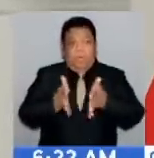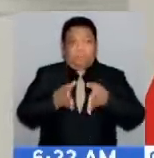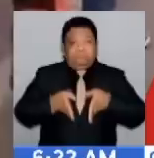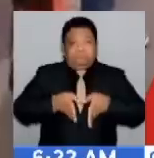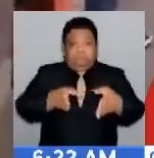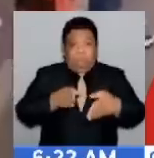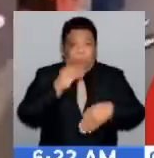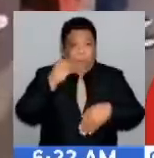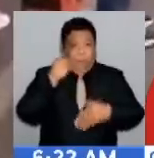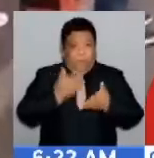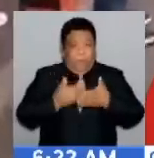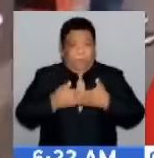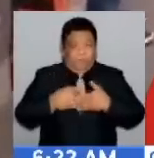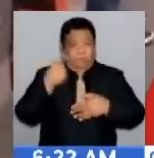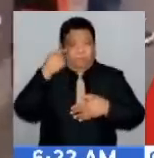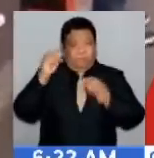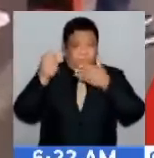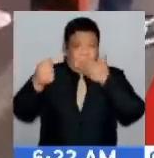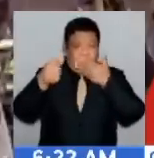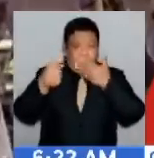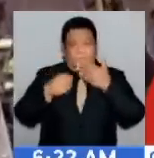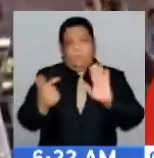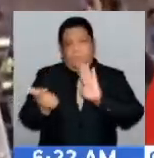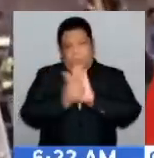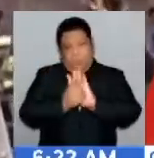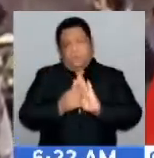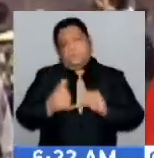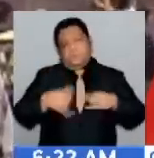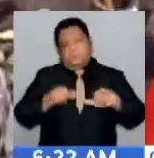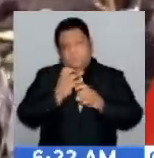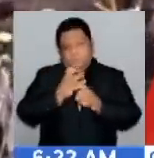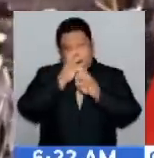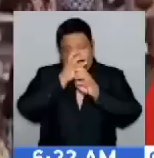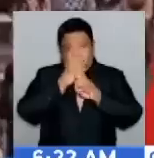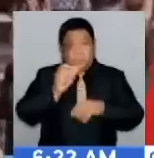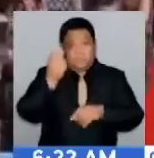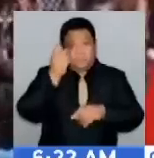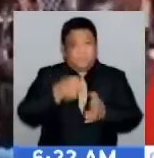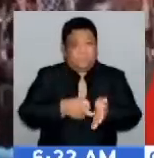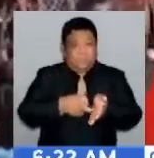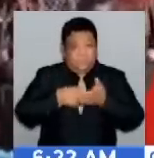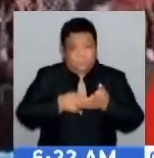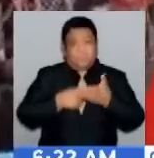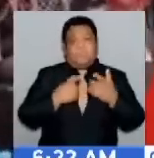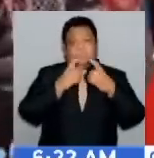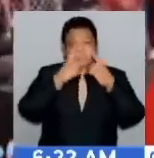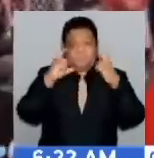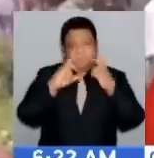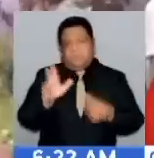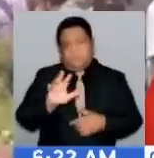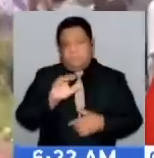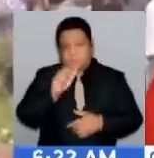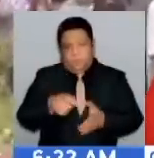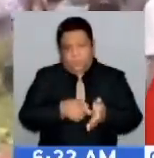Michael Rama, ipatutupad pa rin ang health protocols pero hindi na mandatory ang pagsusuot ng face mask. Ipatutupad din ang liquor